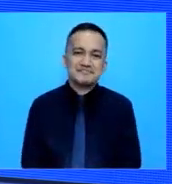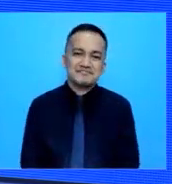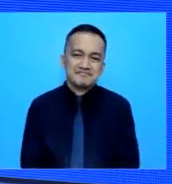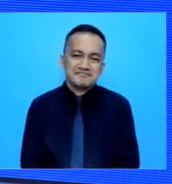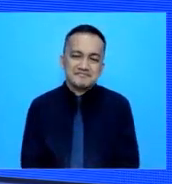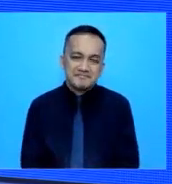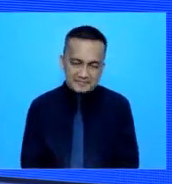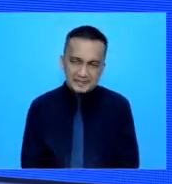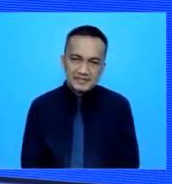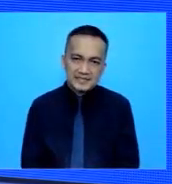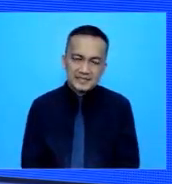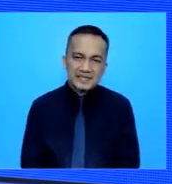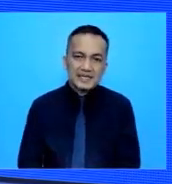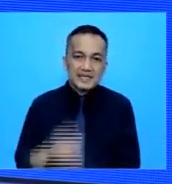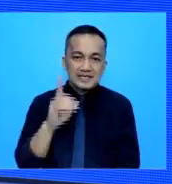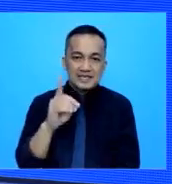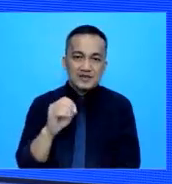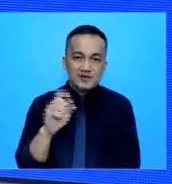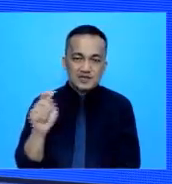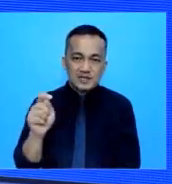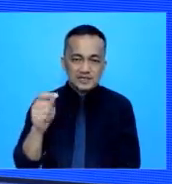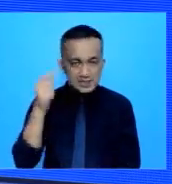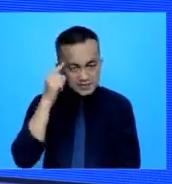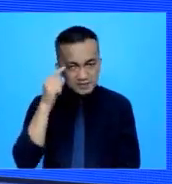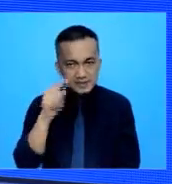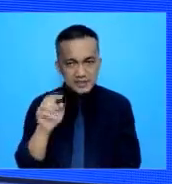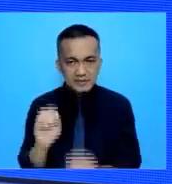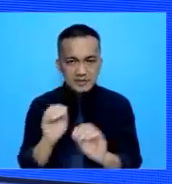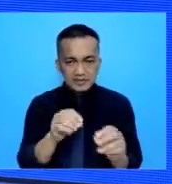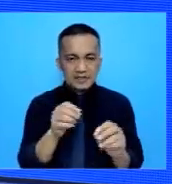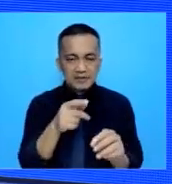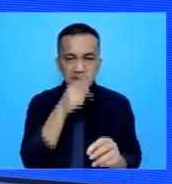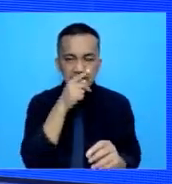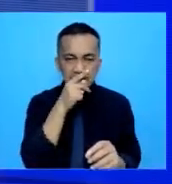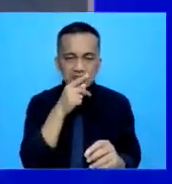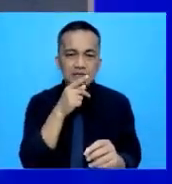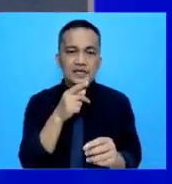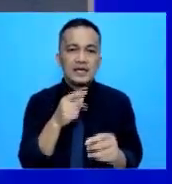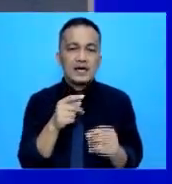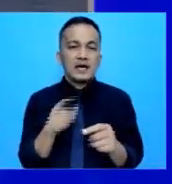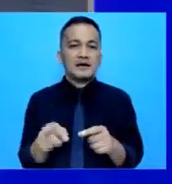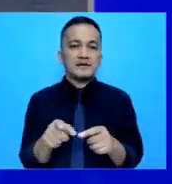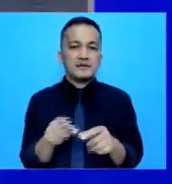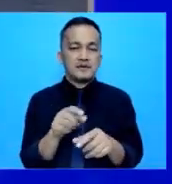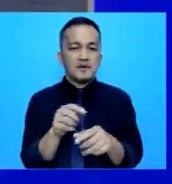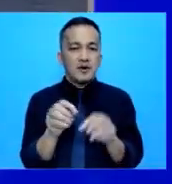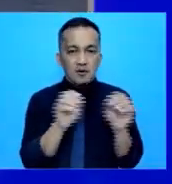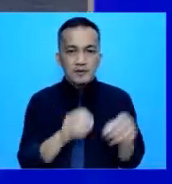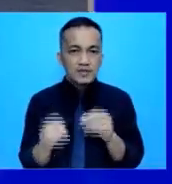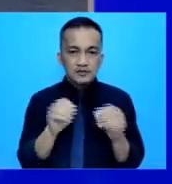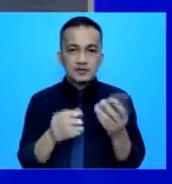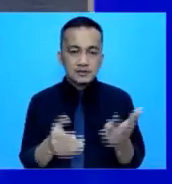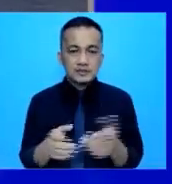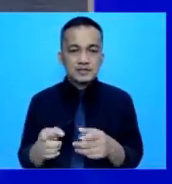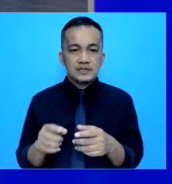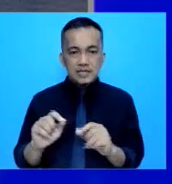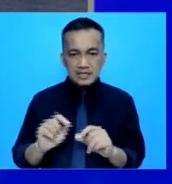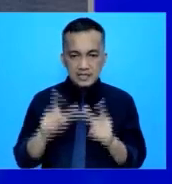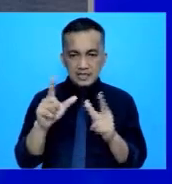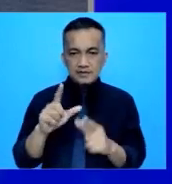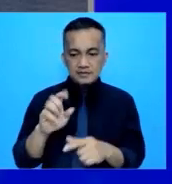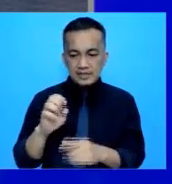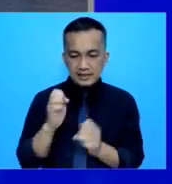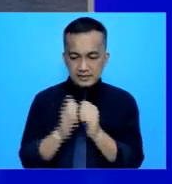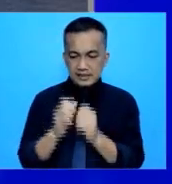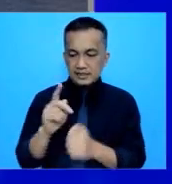ng Department of Transportation na gawing pribado ang operasyon niyan. Live mula sa EDSA Tramo, nasa frontline ng balitang yan, si Gerard